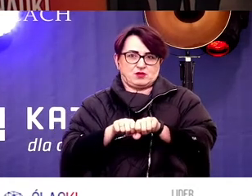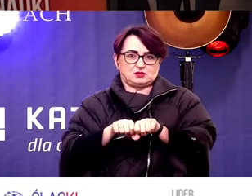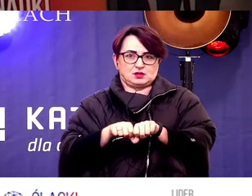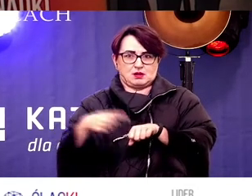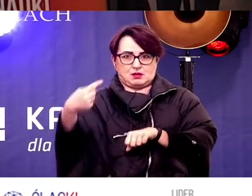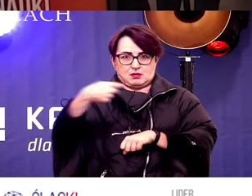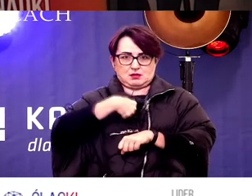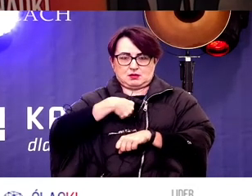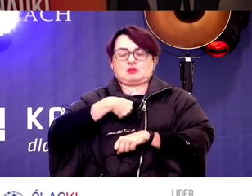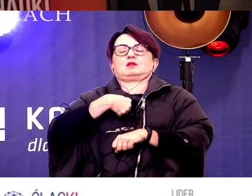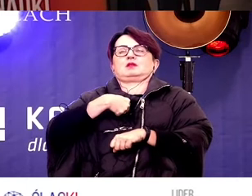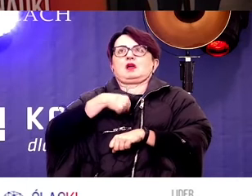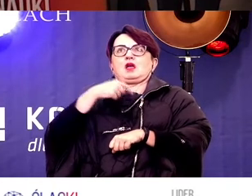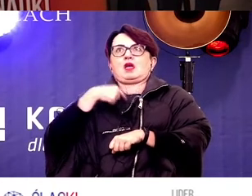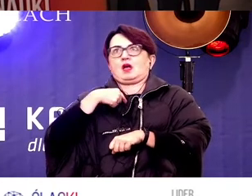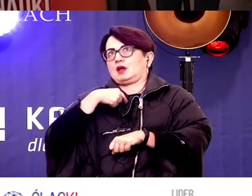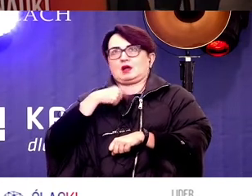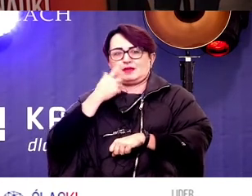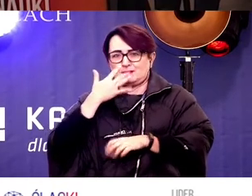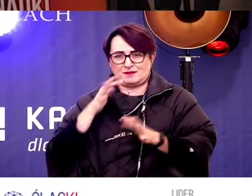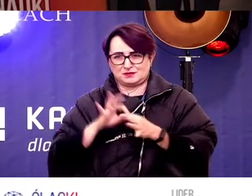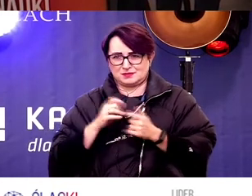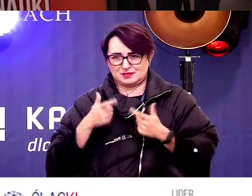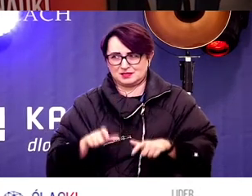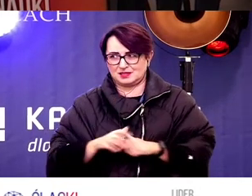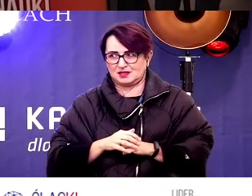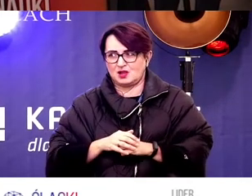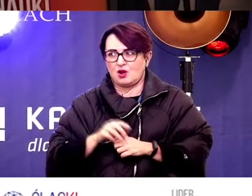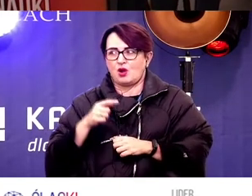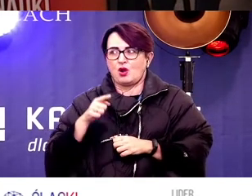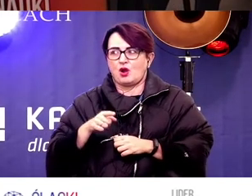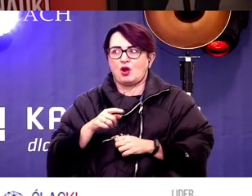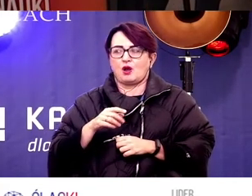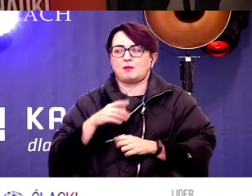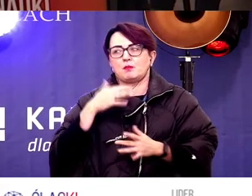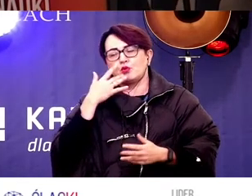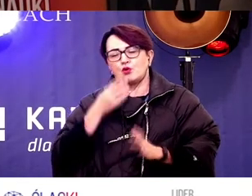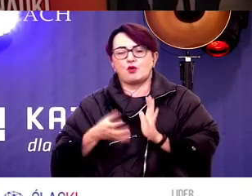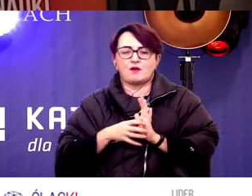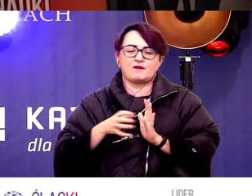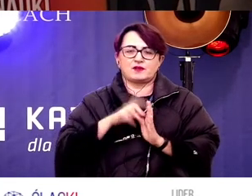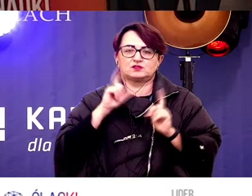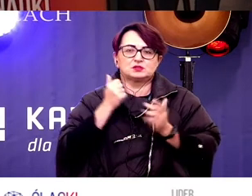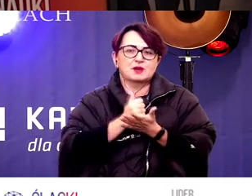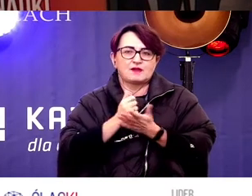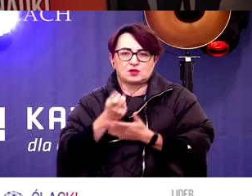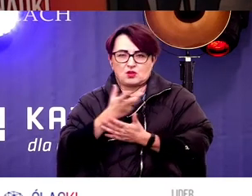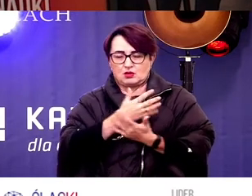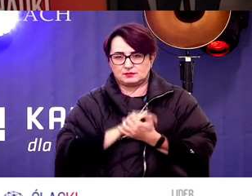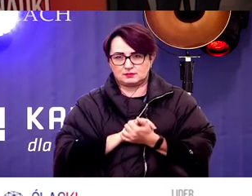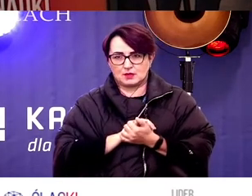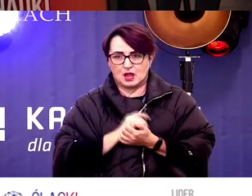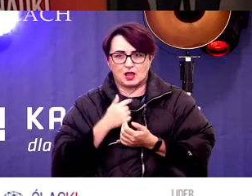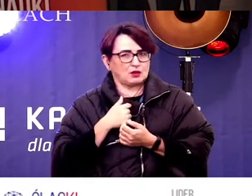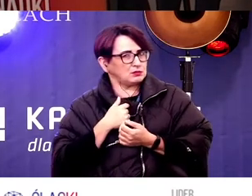pokazując na mnie, oczywiście ja z nim miałem nic wspólnego, który oczywiście omówi wszystkie sprawy, które trzeba i tak dalej. I tak